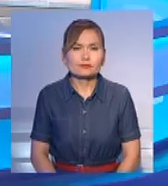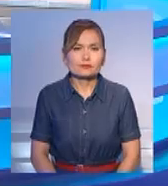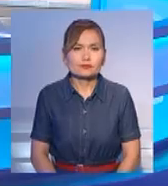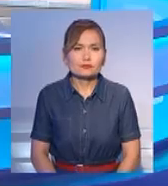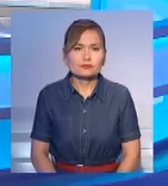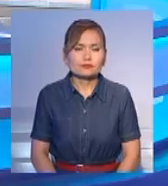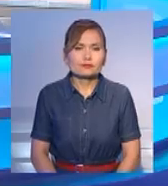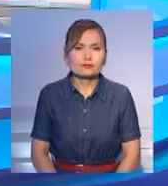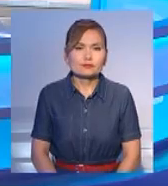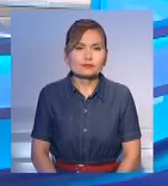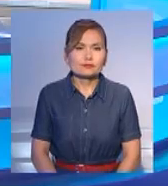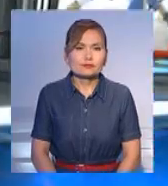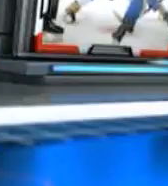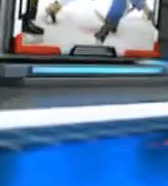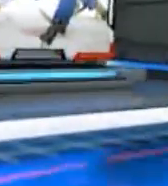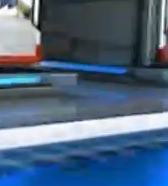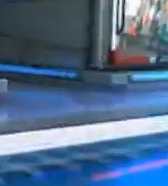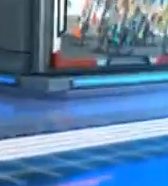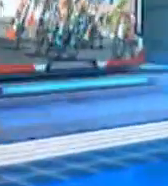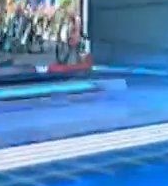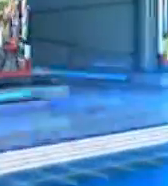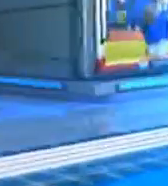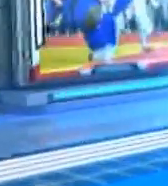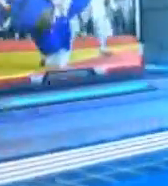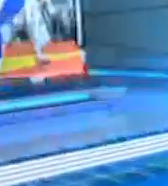бір сәттен кейін.